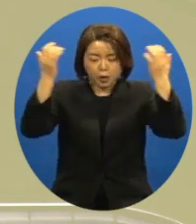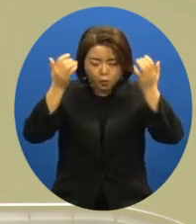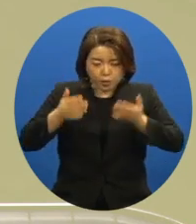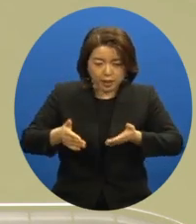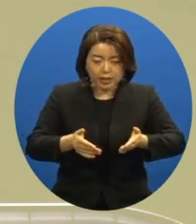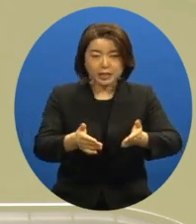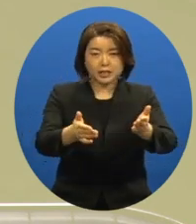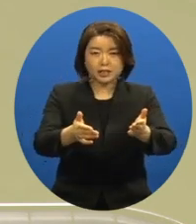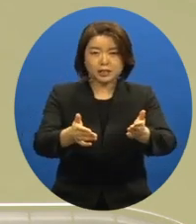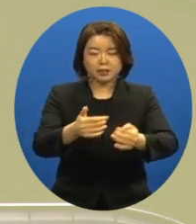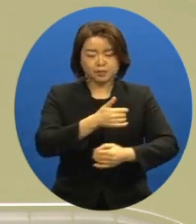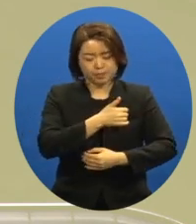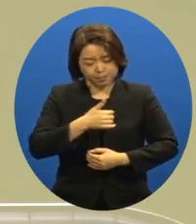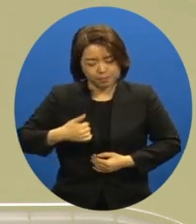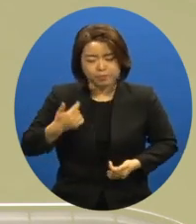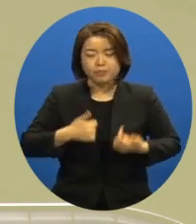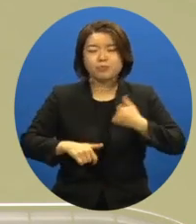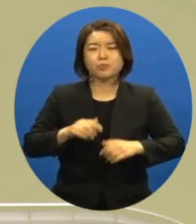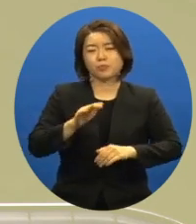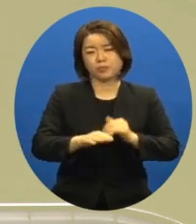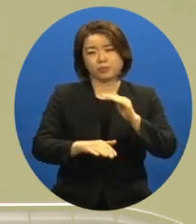길을 기꺼이 갑니다.